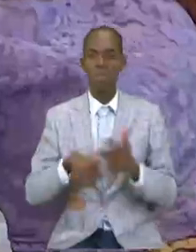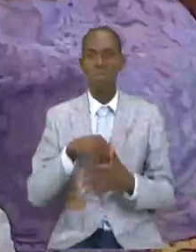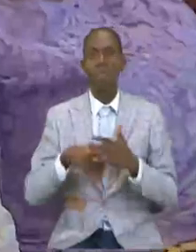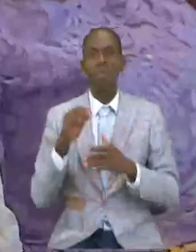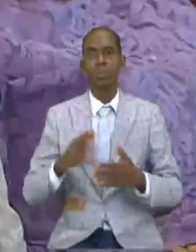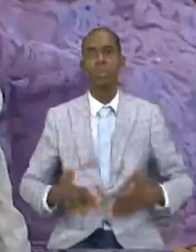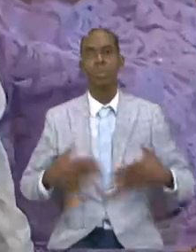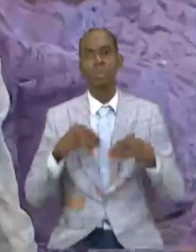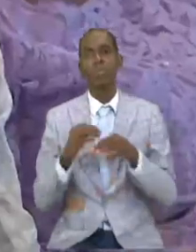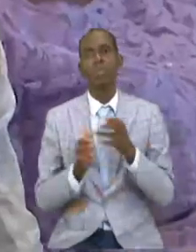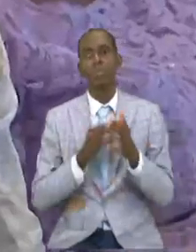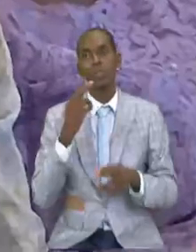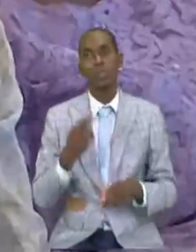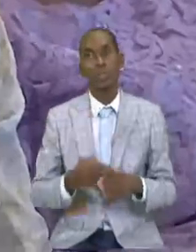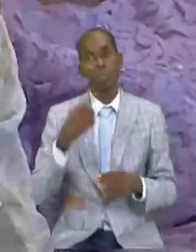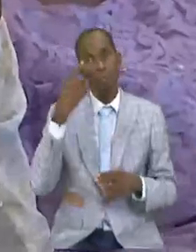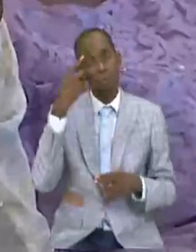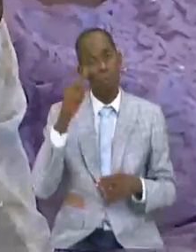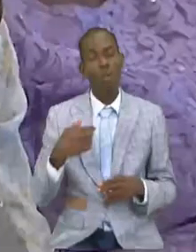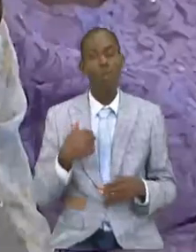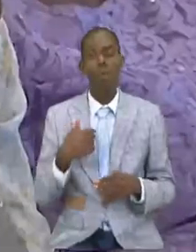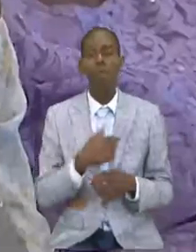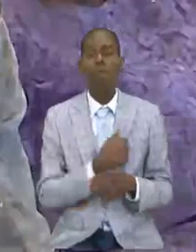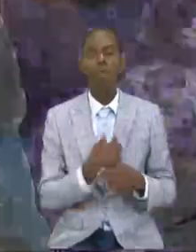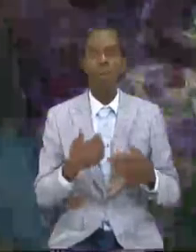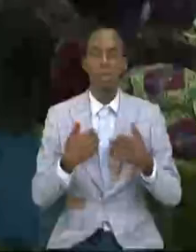de votre vie au nom de Jésus-Christ.